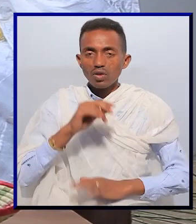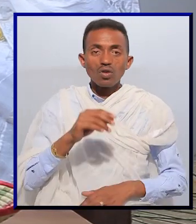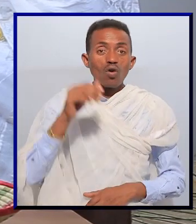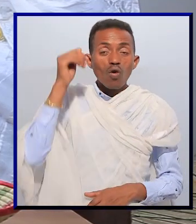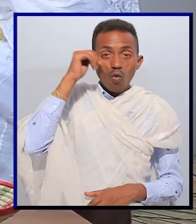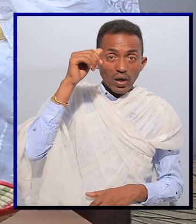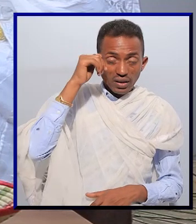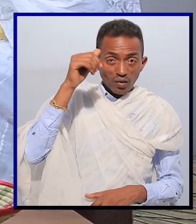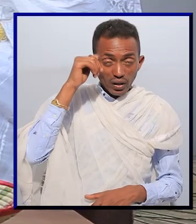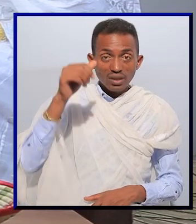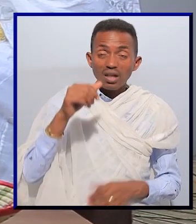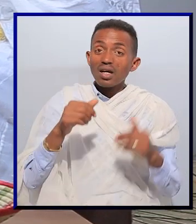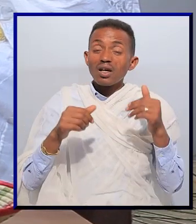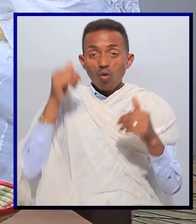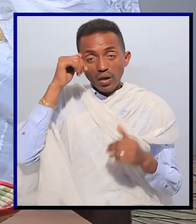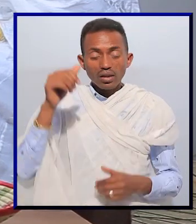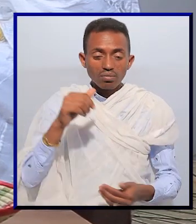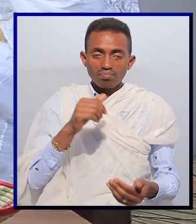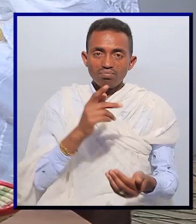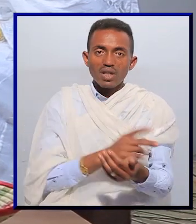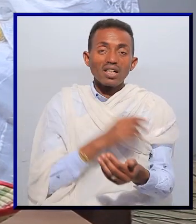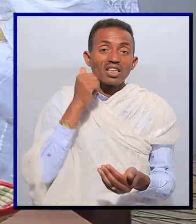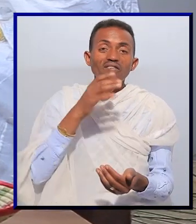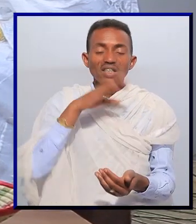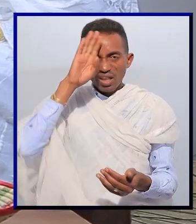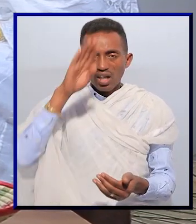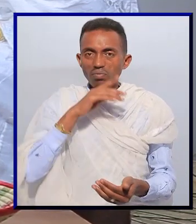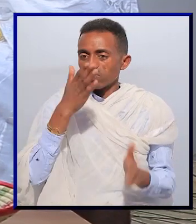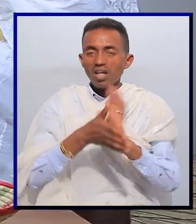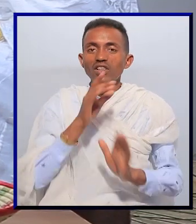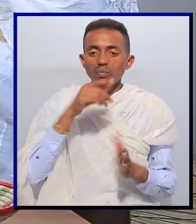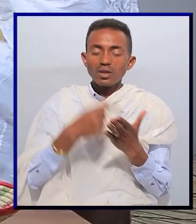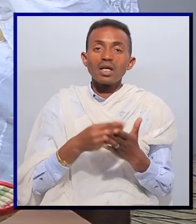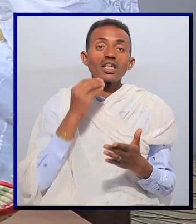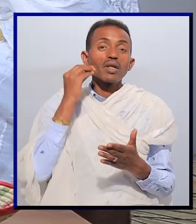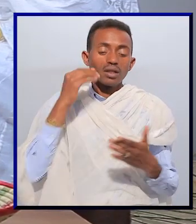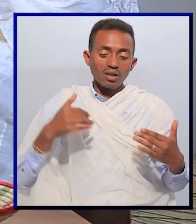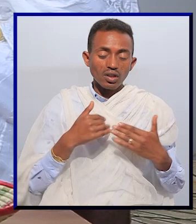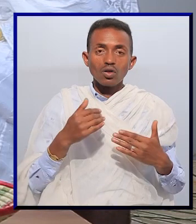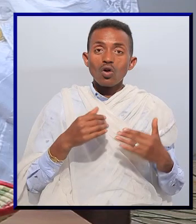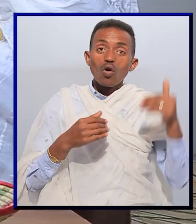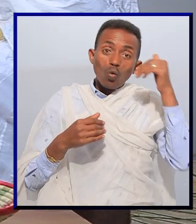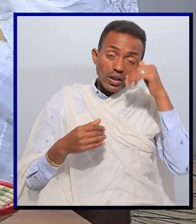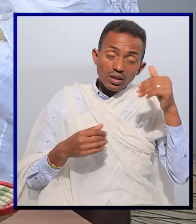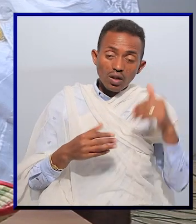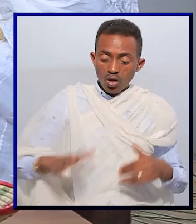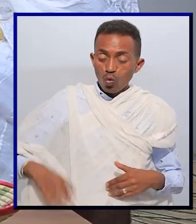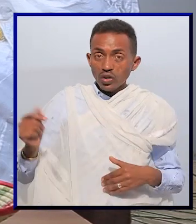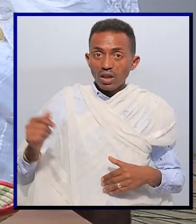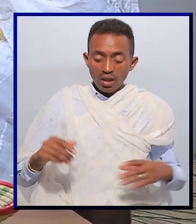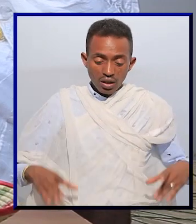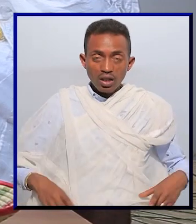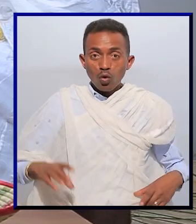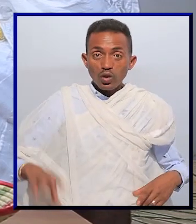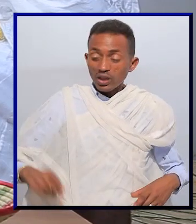ዝም ብሎ የቤት እንስሳ እንኳን ስንመለከት ማለት ነው ውሾች ከውሾች ውጭ ከሌላ ውሻ ጋር አይፈጽሙ፣ ኢቭን ወንድ ከሴት